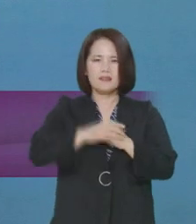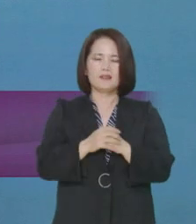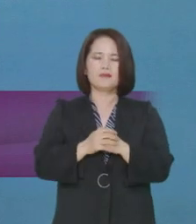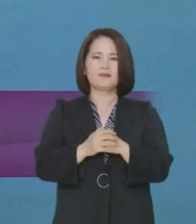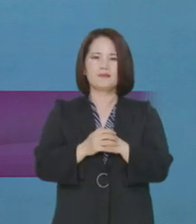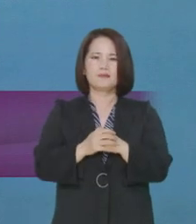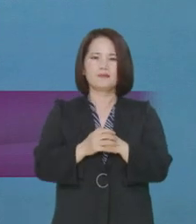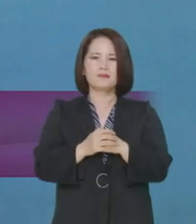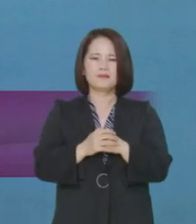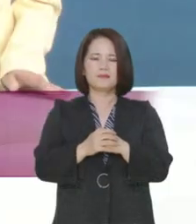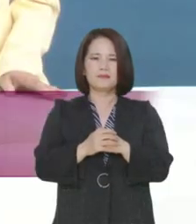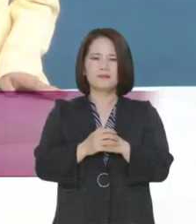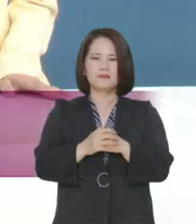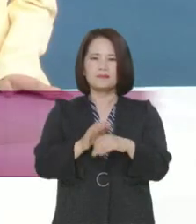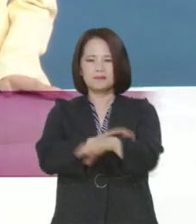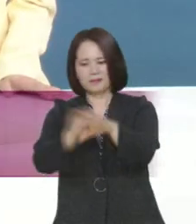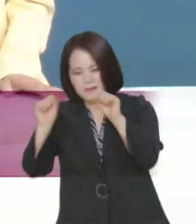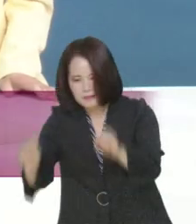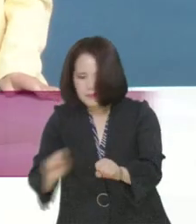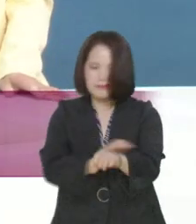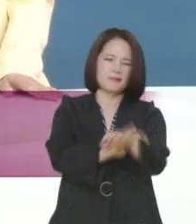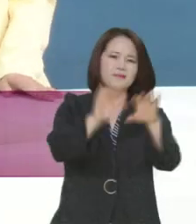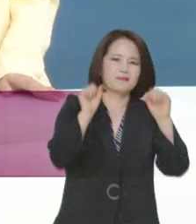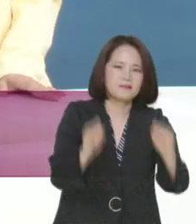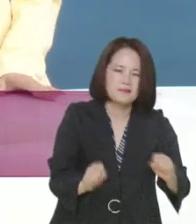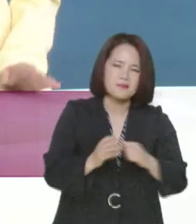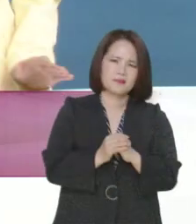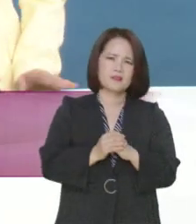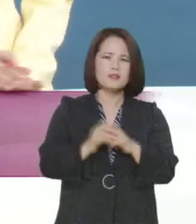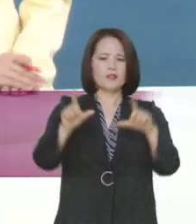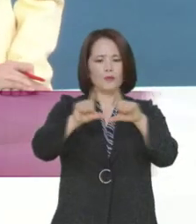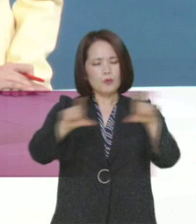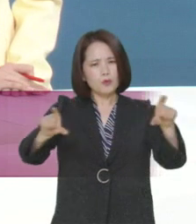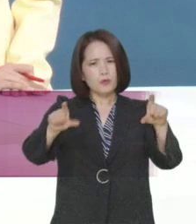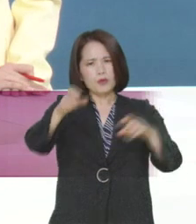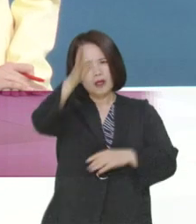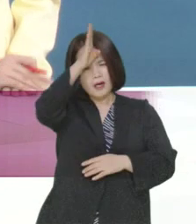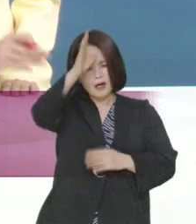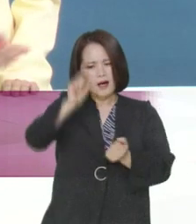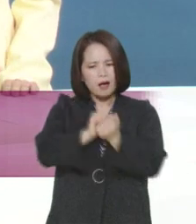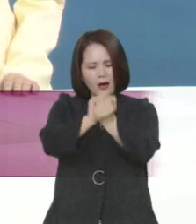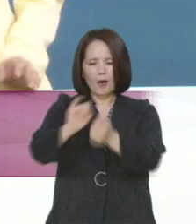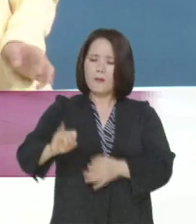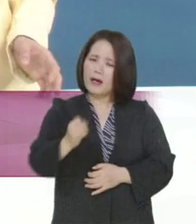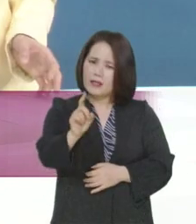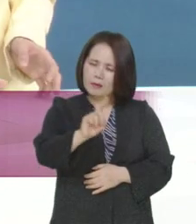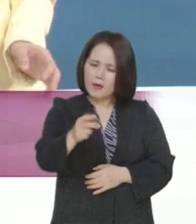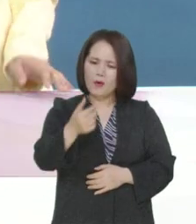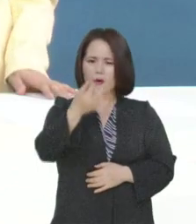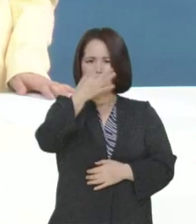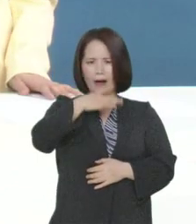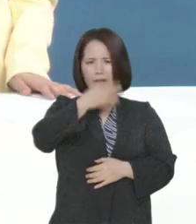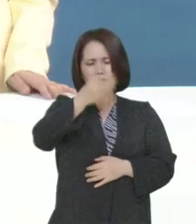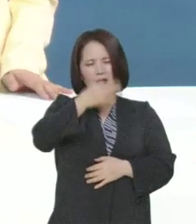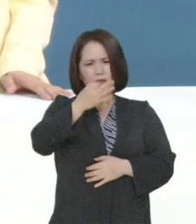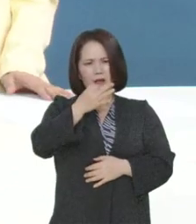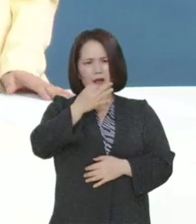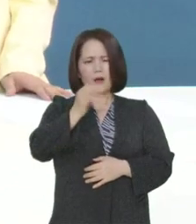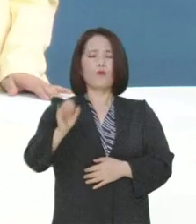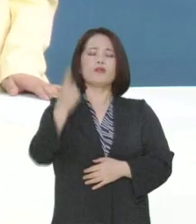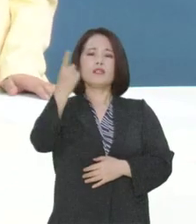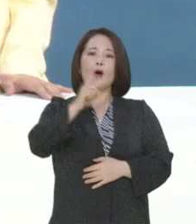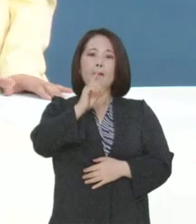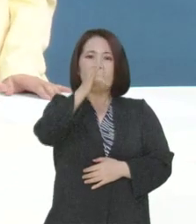잭을 사무처장 어서오세요 너 설욕 4 보통 코로나바이러스 하면은 감기를 유발한다고 알고 있는데요